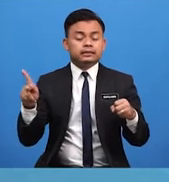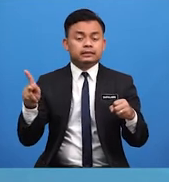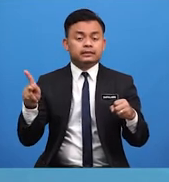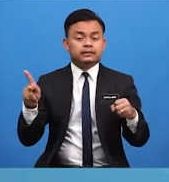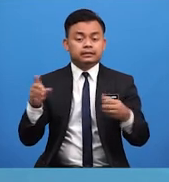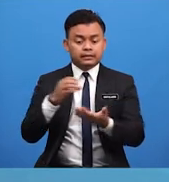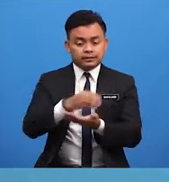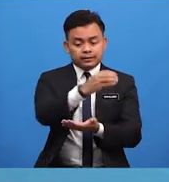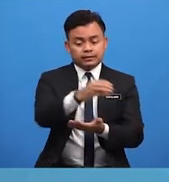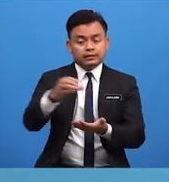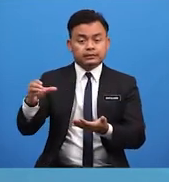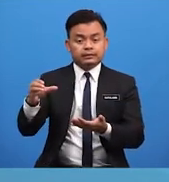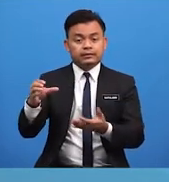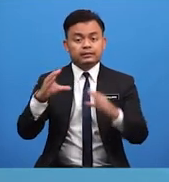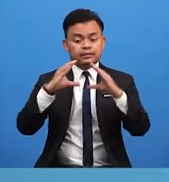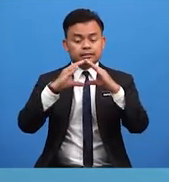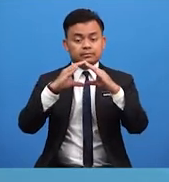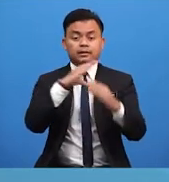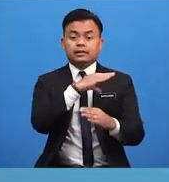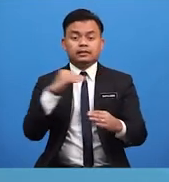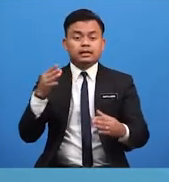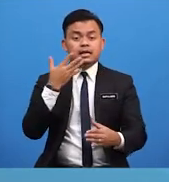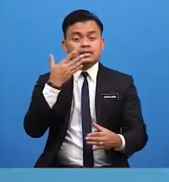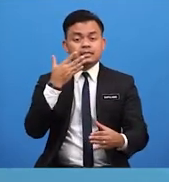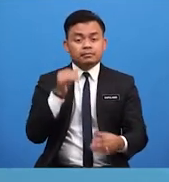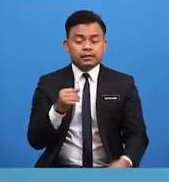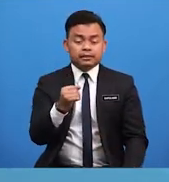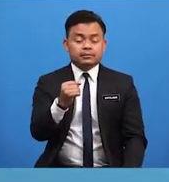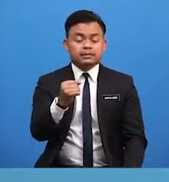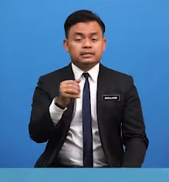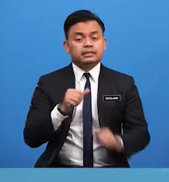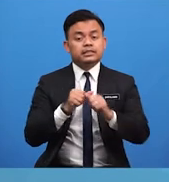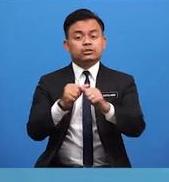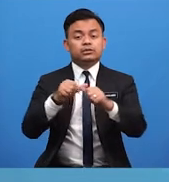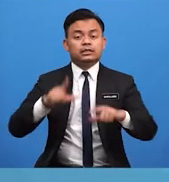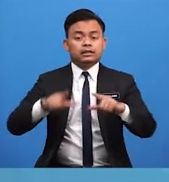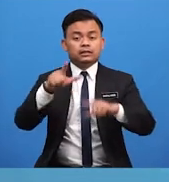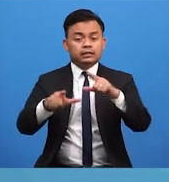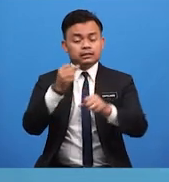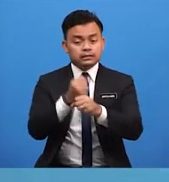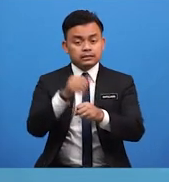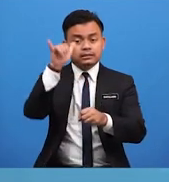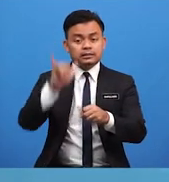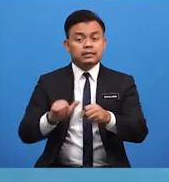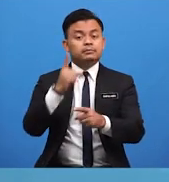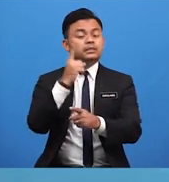dan sambal ikan bilis mengikut langkah kerja yang betul.